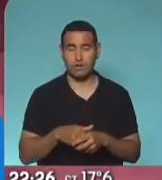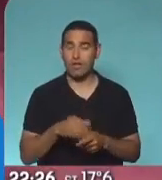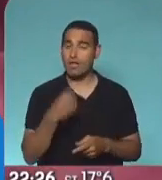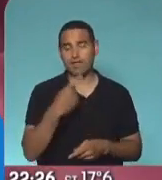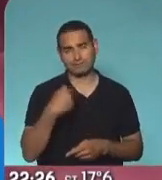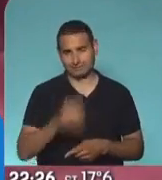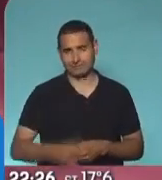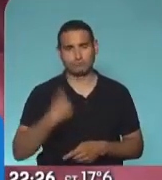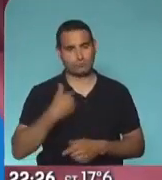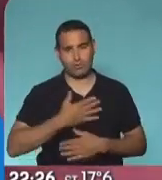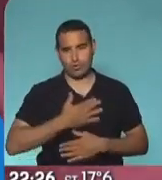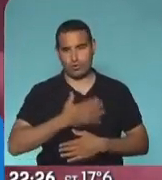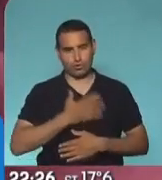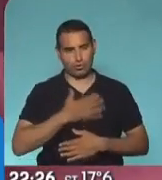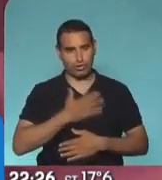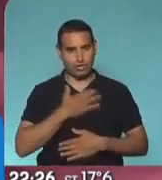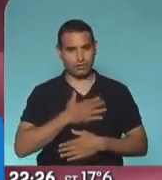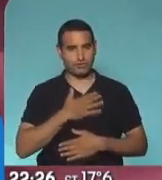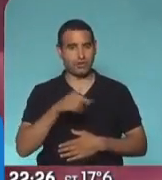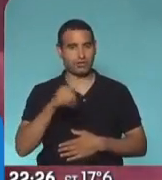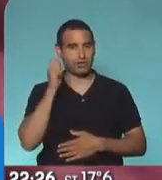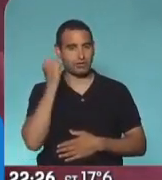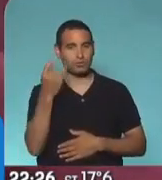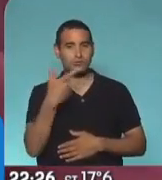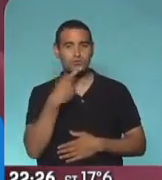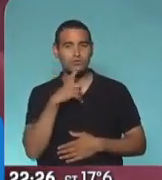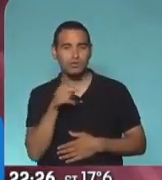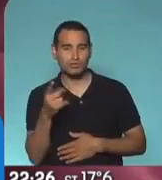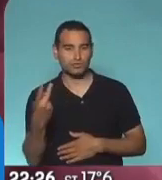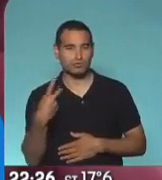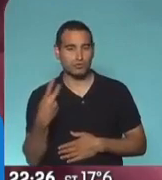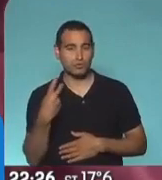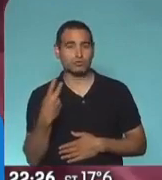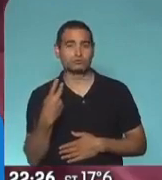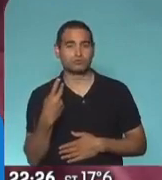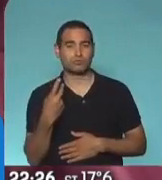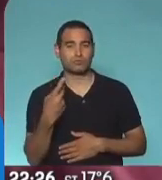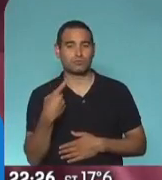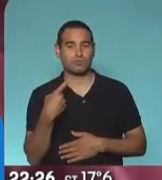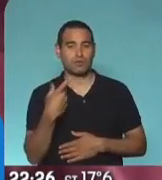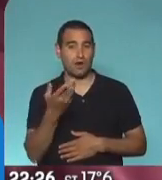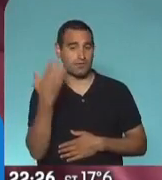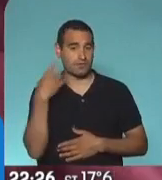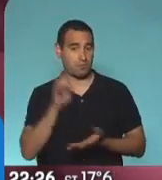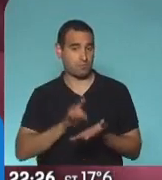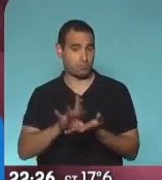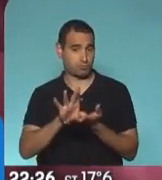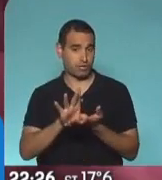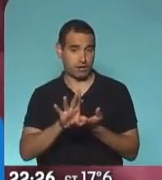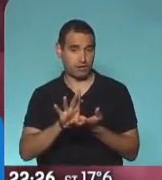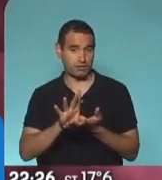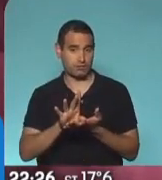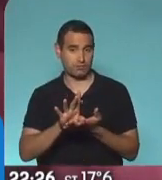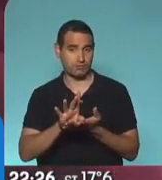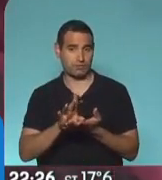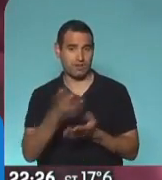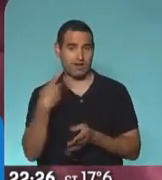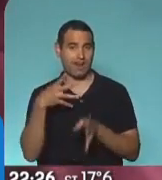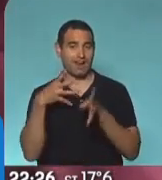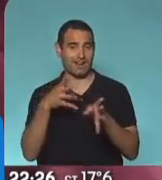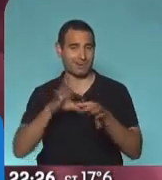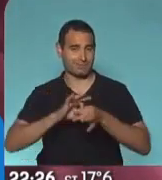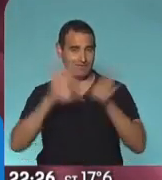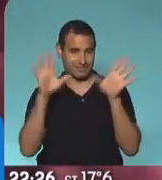נרגש מאוד, אנחנו פה בגוש עציון, מקום שגורשנו פה במלחמת